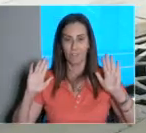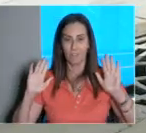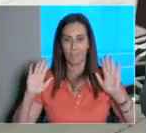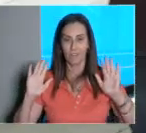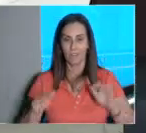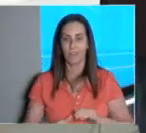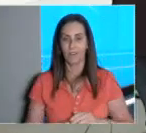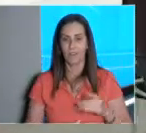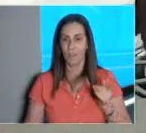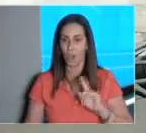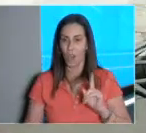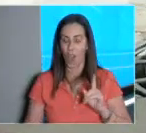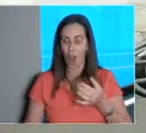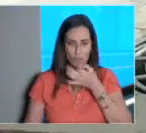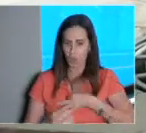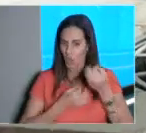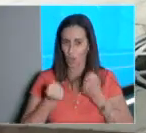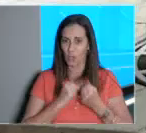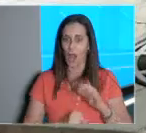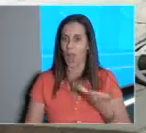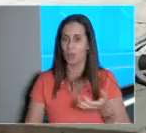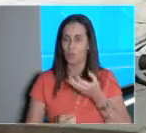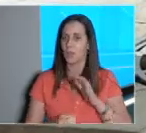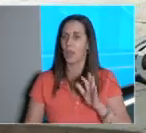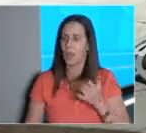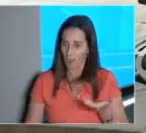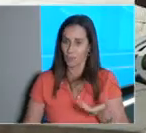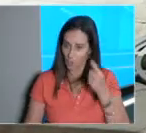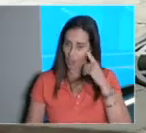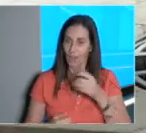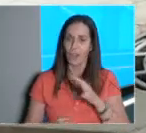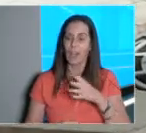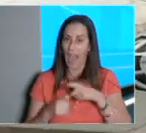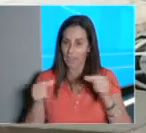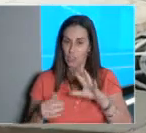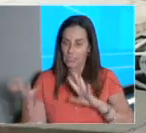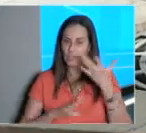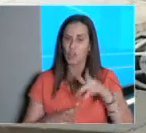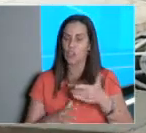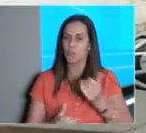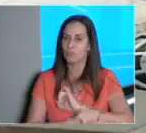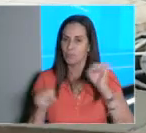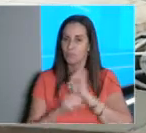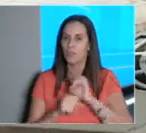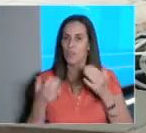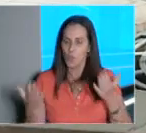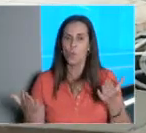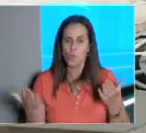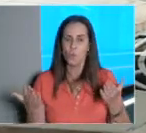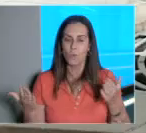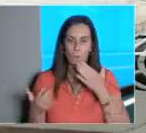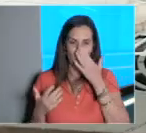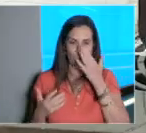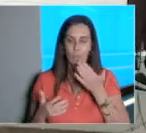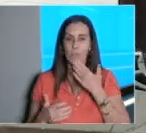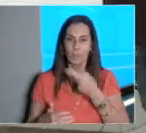משמעי. לא, לא אתגרת אותי. למה לא אתגרנו? אבל מה, אתה יודע, אני אתגר אותך. עוטף עזה, יש שריפות, יש פצמרים. הכלכלה הזאת. הישראלים